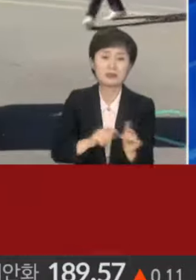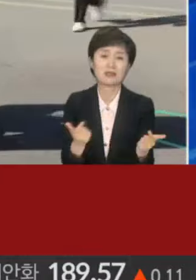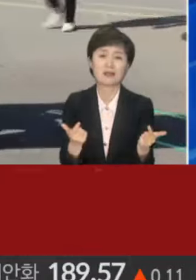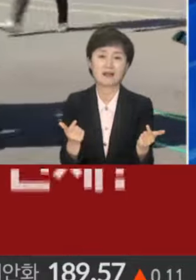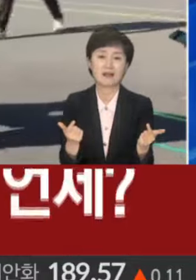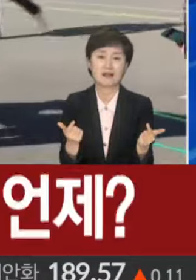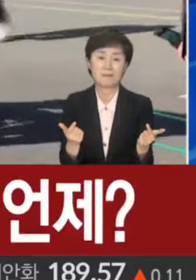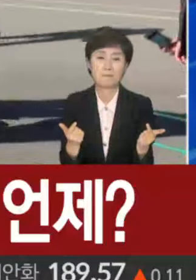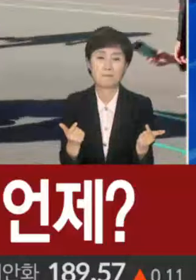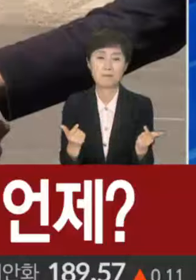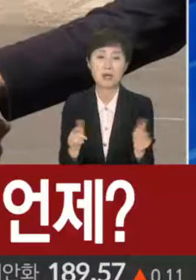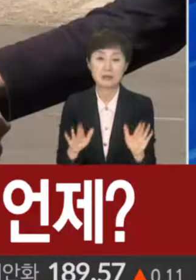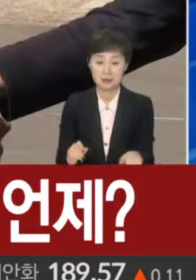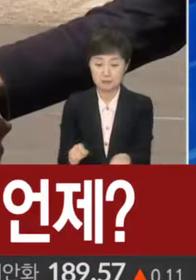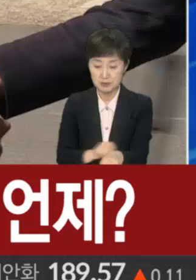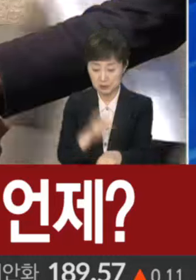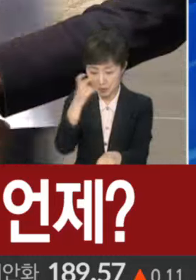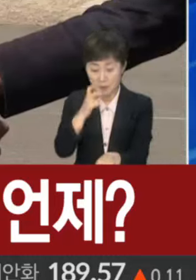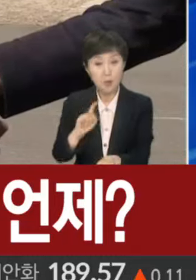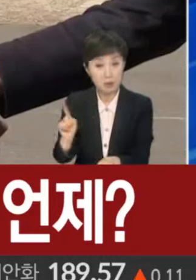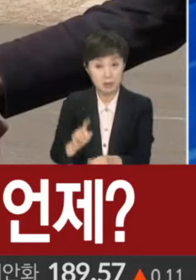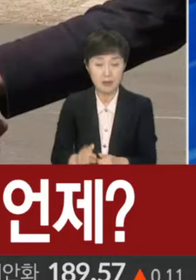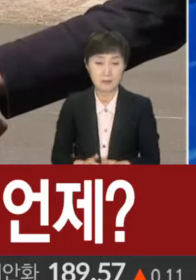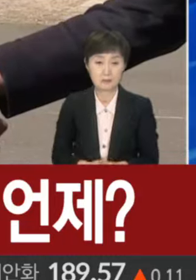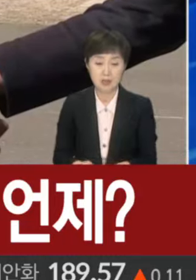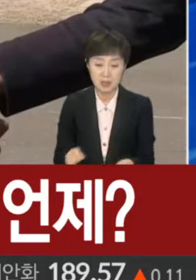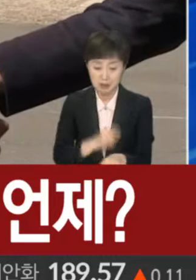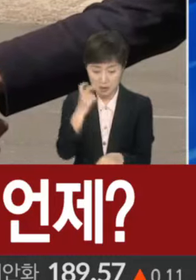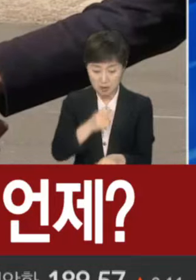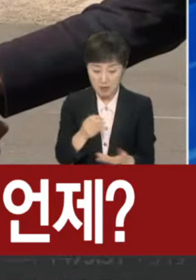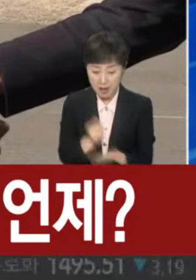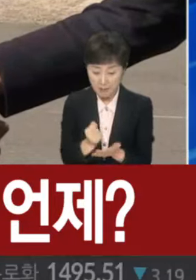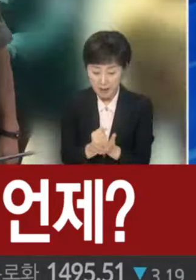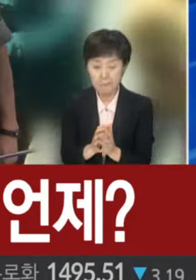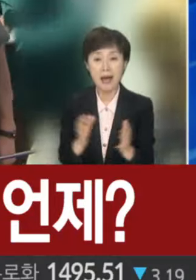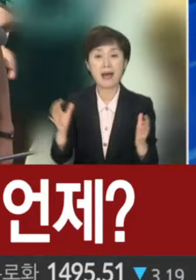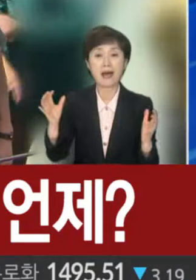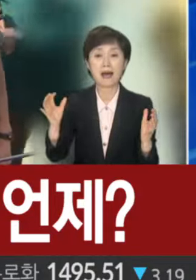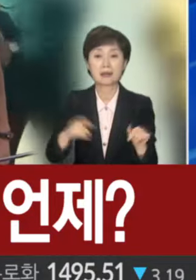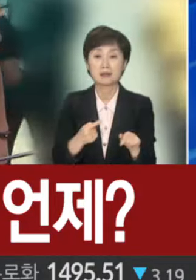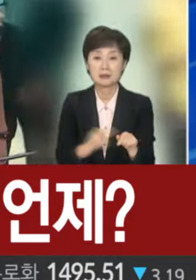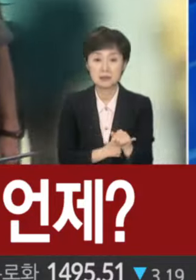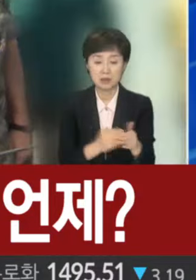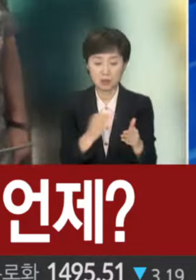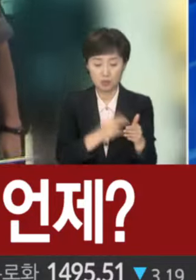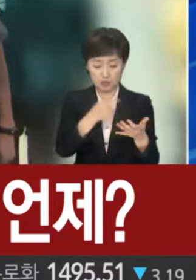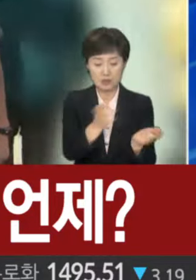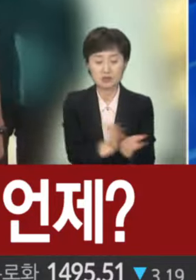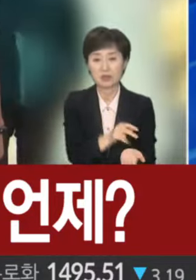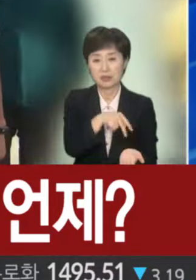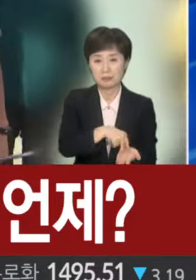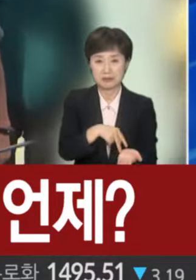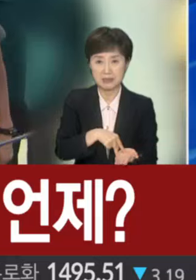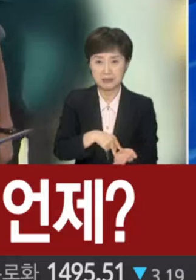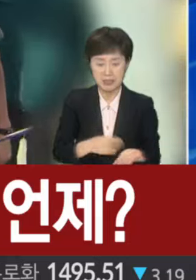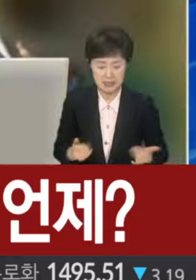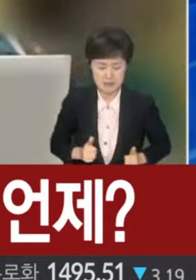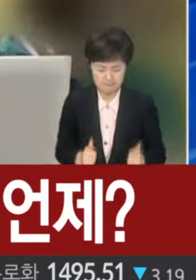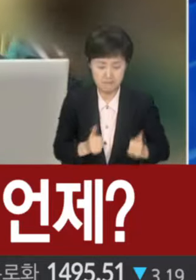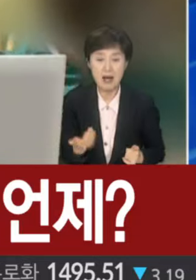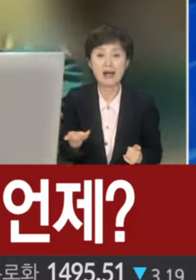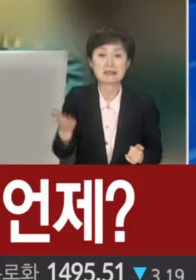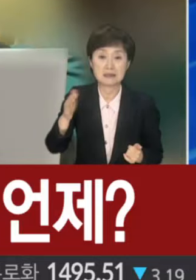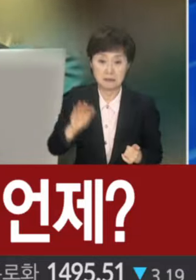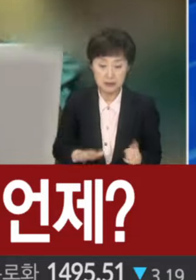그리고 지금 특검법 관련해서 얘기가 나오고 있잖아요. 예. 그렇다고 하면 공수처로서는 물론 뭐 법과 원칙에 따라서 열심히 수사를